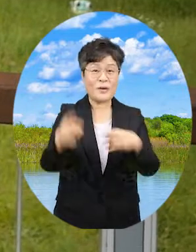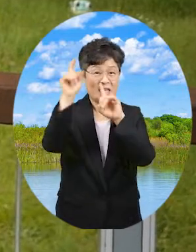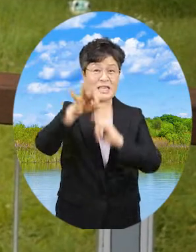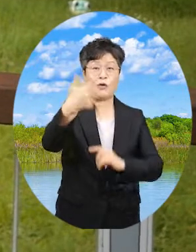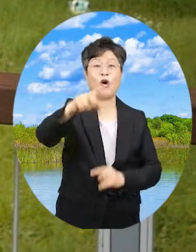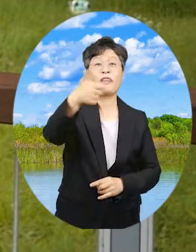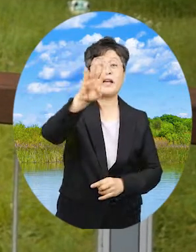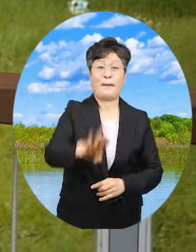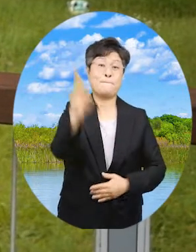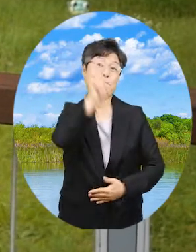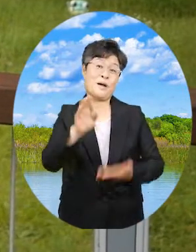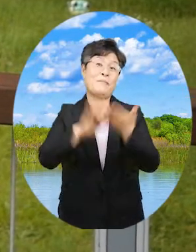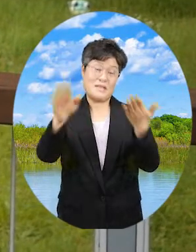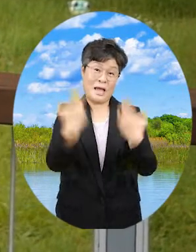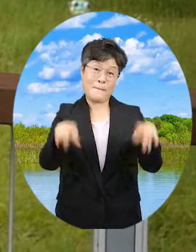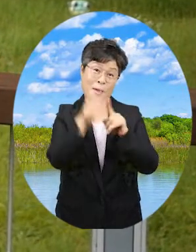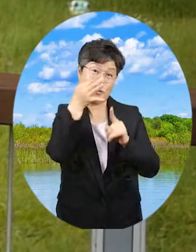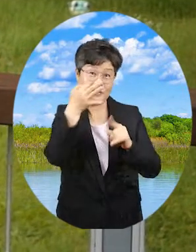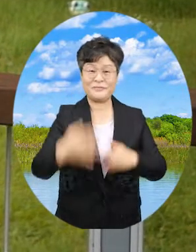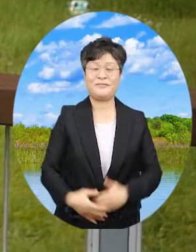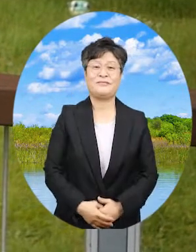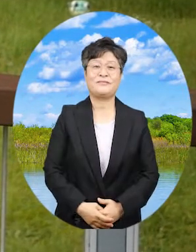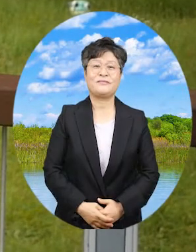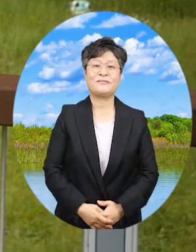이영감님께서 불러주시겠습니다. 함께 보시죠.